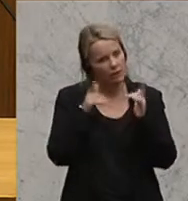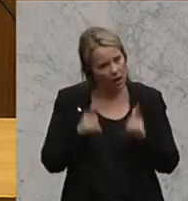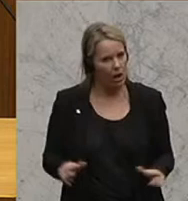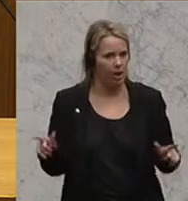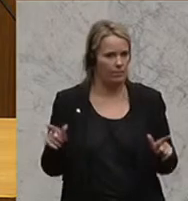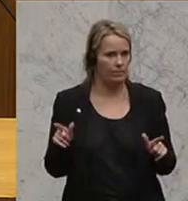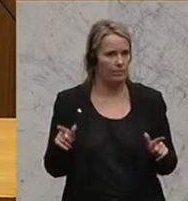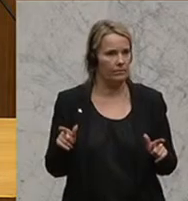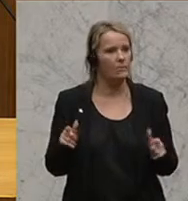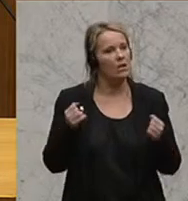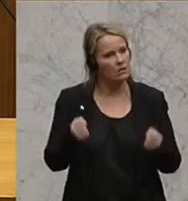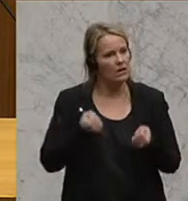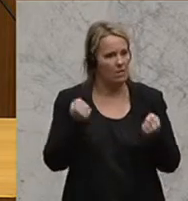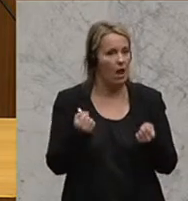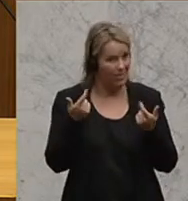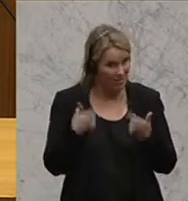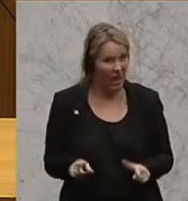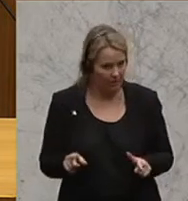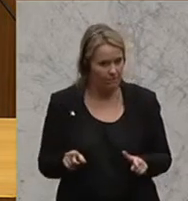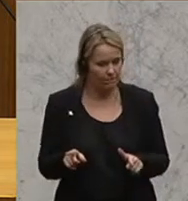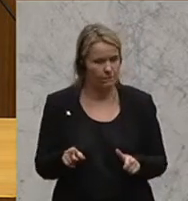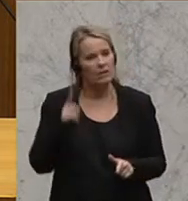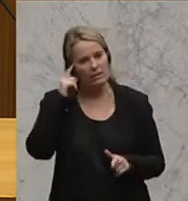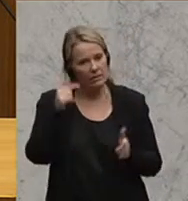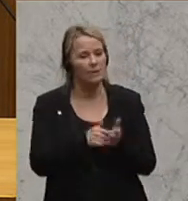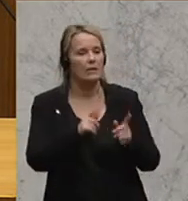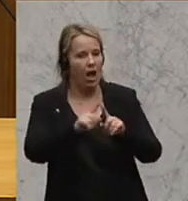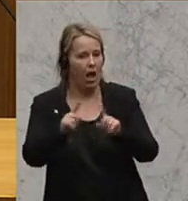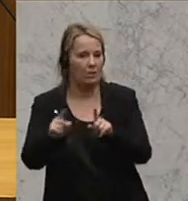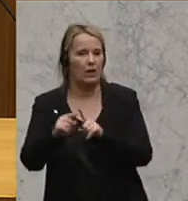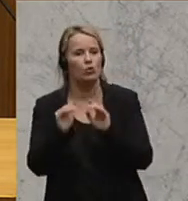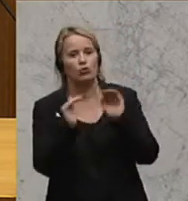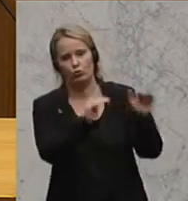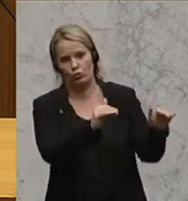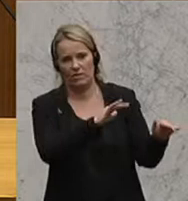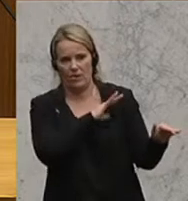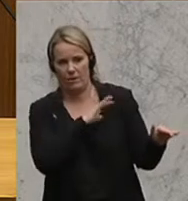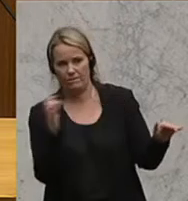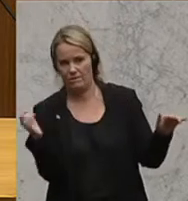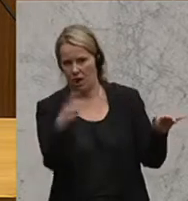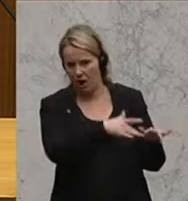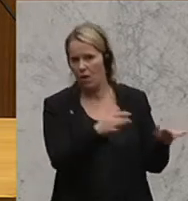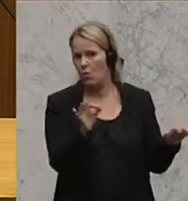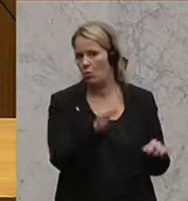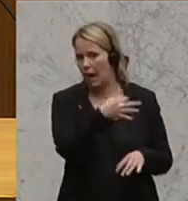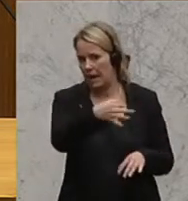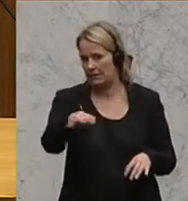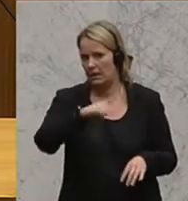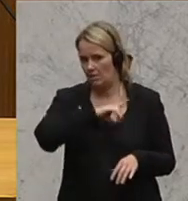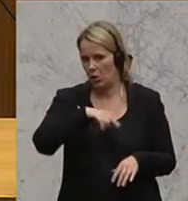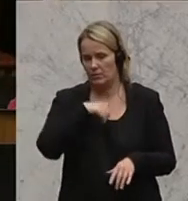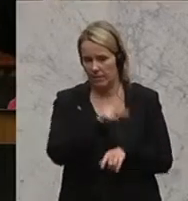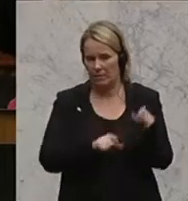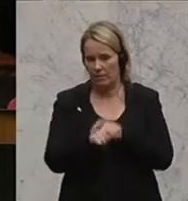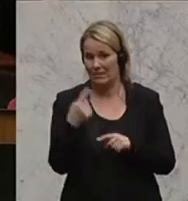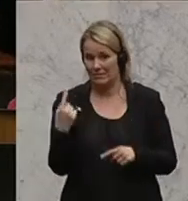und zugelassen Gewalt ausüben darf, um andere vor Gefährdung zu schützen oder auch, wenn einzelne Polizeibeamte